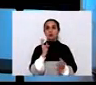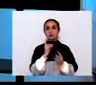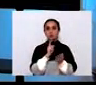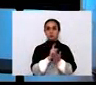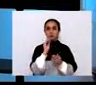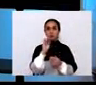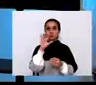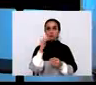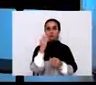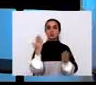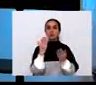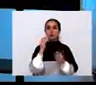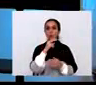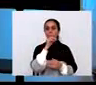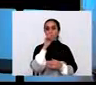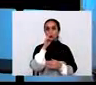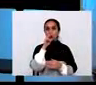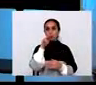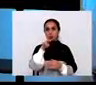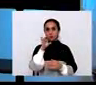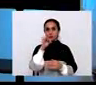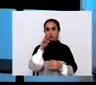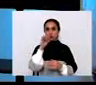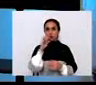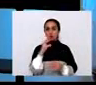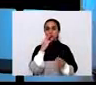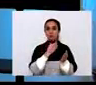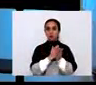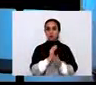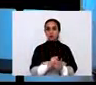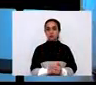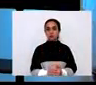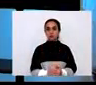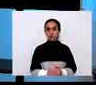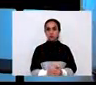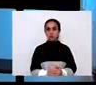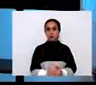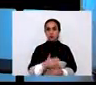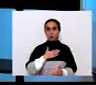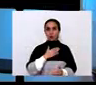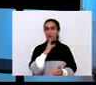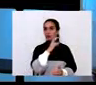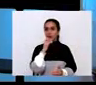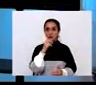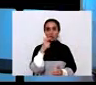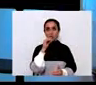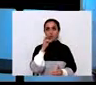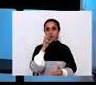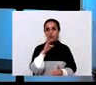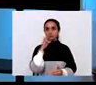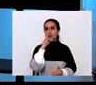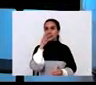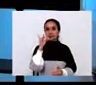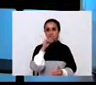поставить существительное, в какой падеж? Посмотрите на варианты. Итак, мой друг не говорит